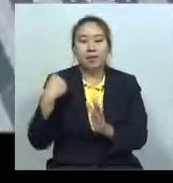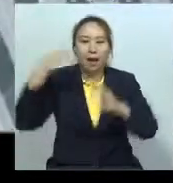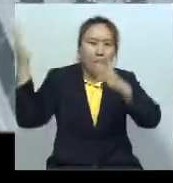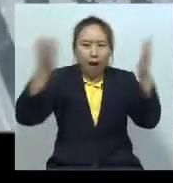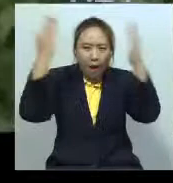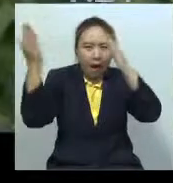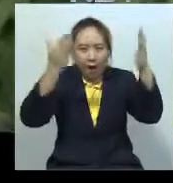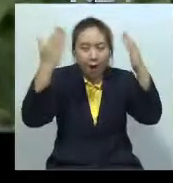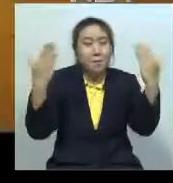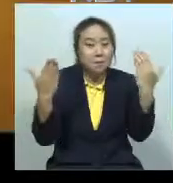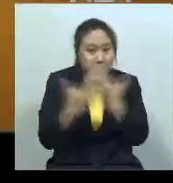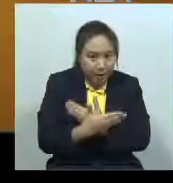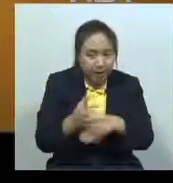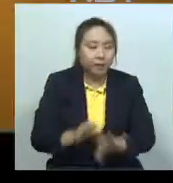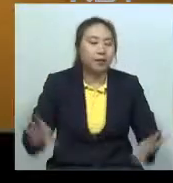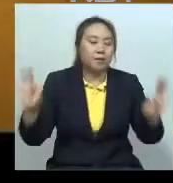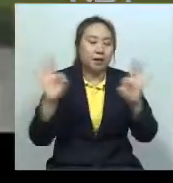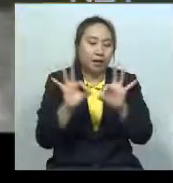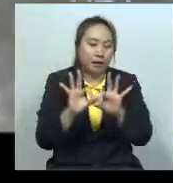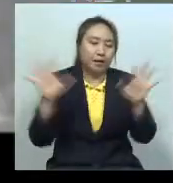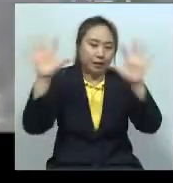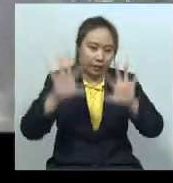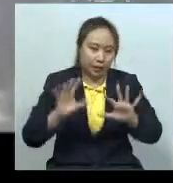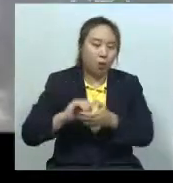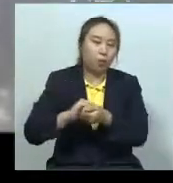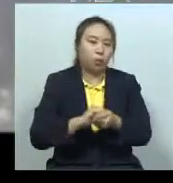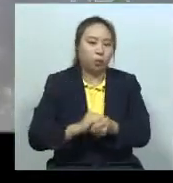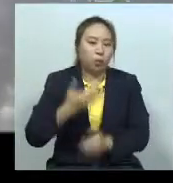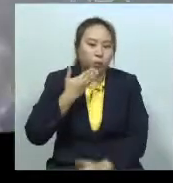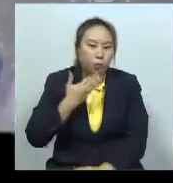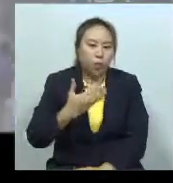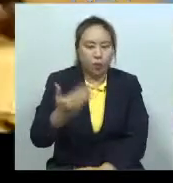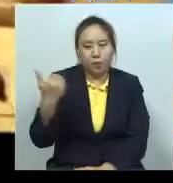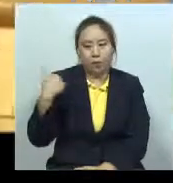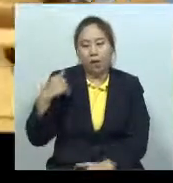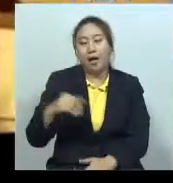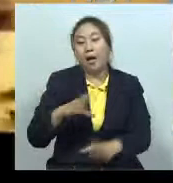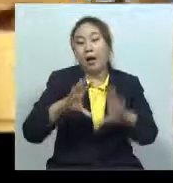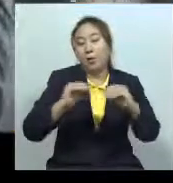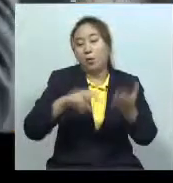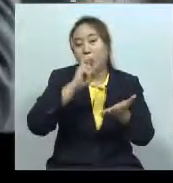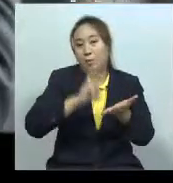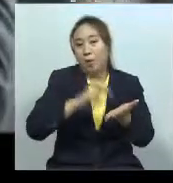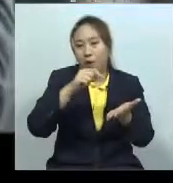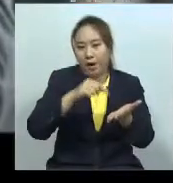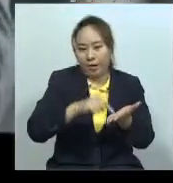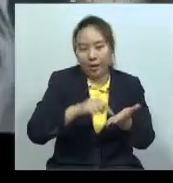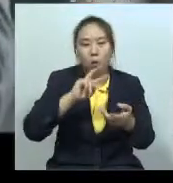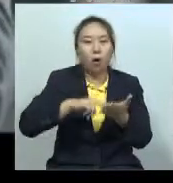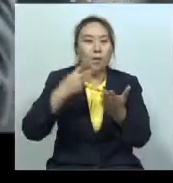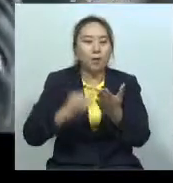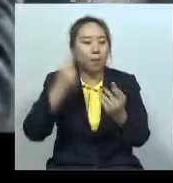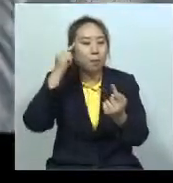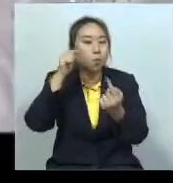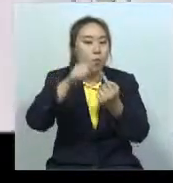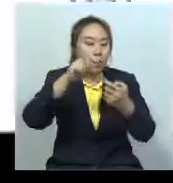ซึ่งอาเซียนเน้นเสริมสร้างความมั่นคงที่ยั่งยืนโดยการรับรองเอกสารผลลัพธ์การประชุมถือเป็นการแสดงถึงความมุ่งมั่นแก้ไข